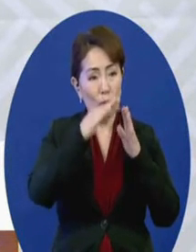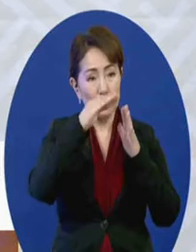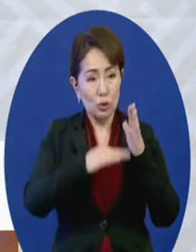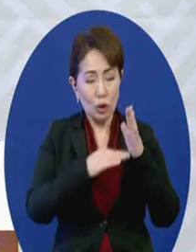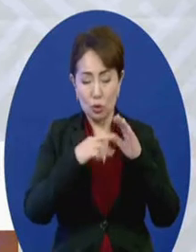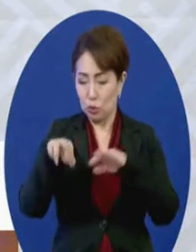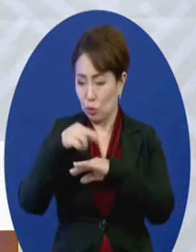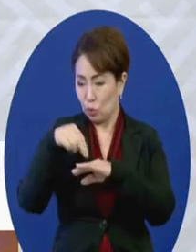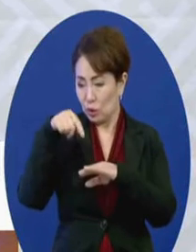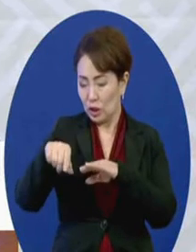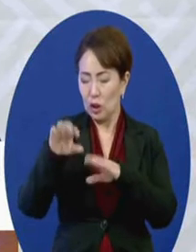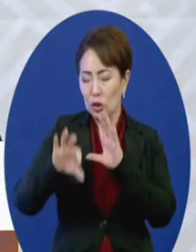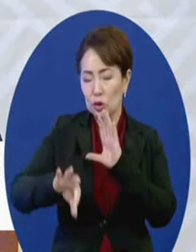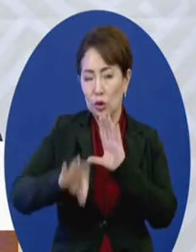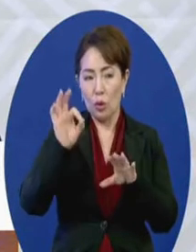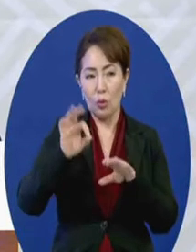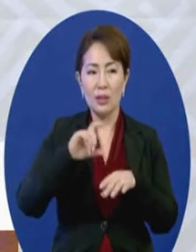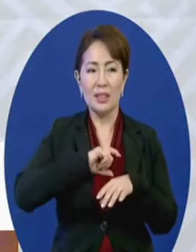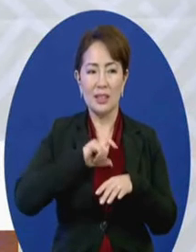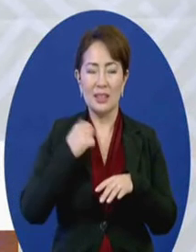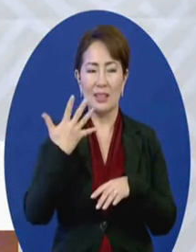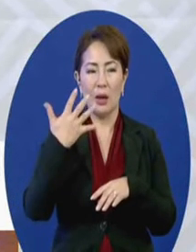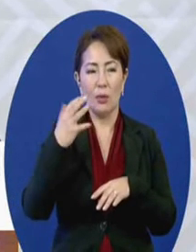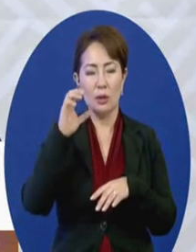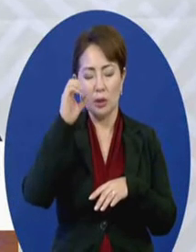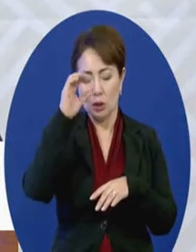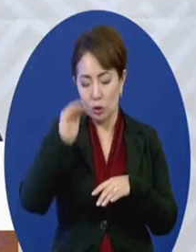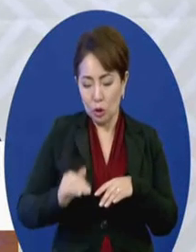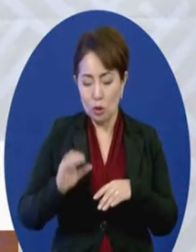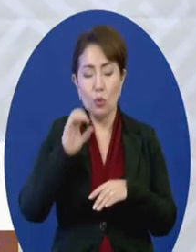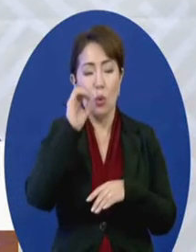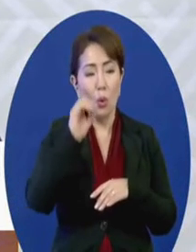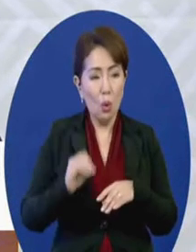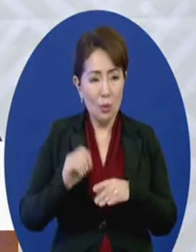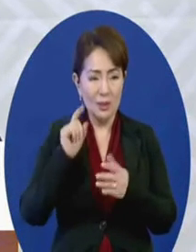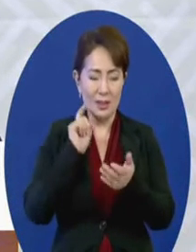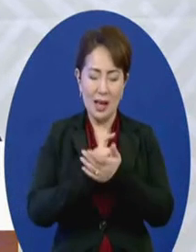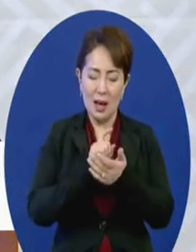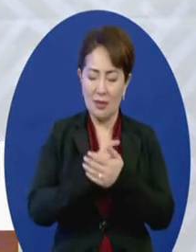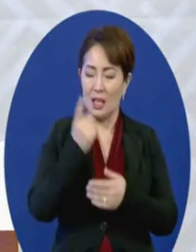дүүргийн төвшөнд сонгуулийн эрх одоо иргэдийн 5-аас доошгүй хувь нь